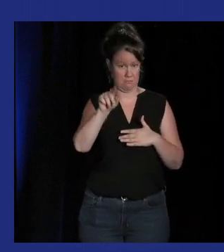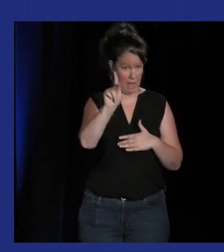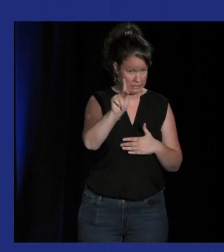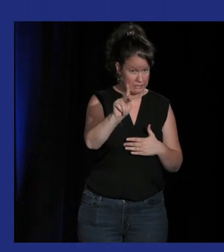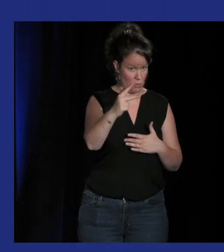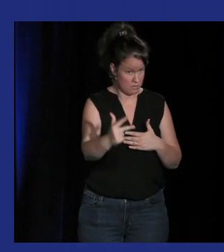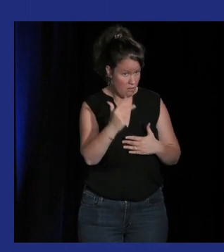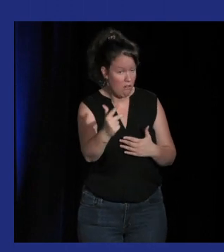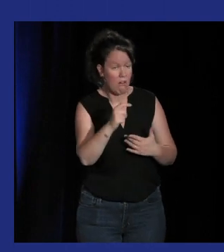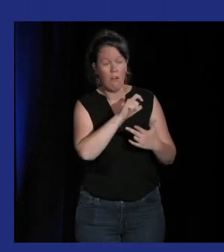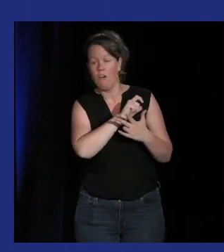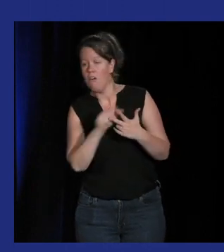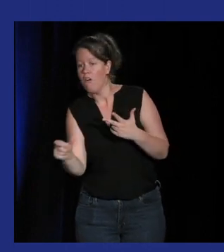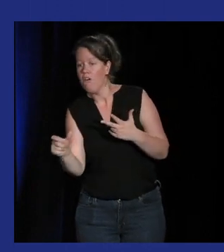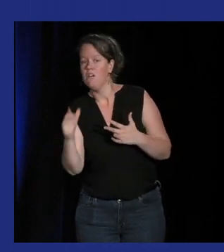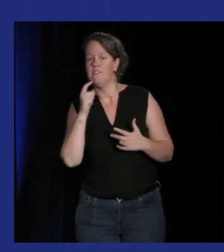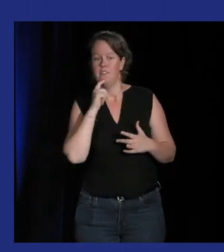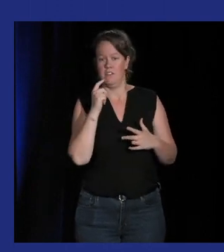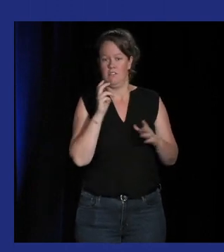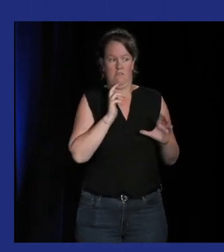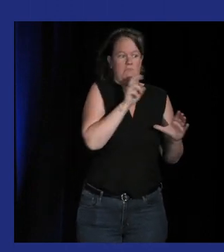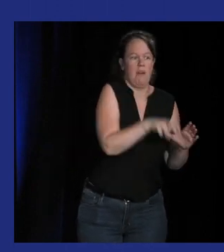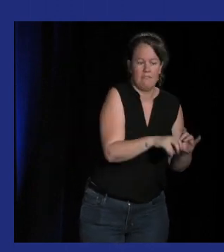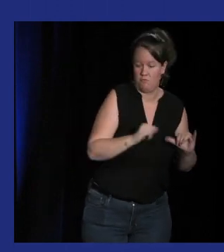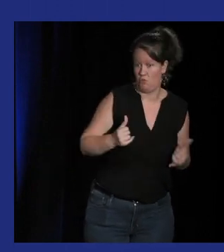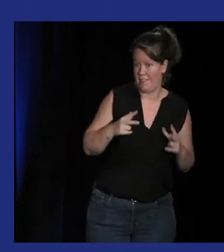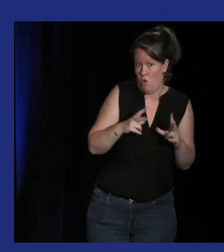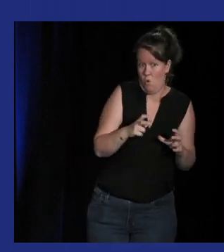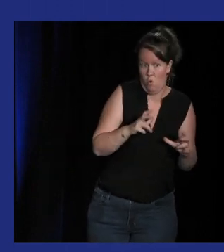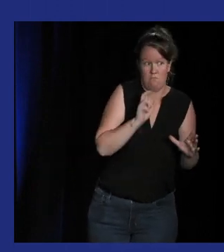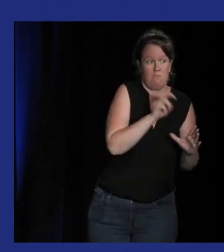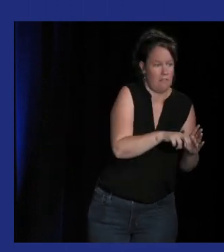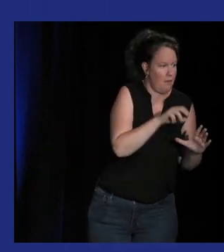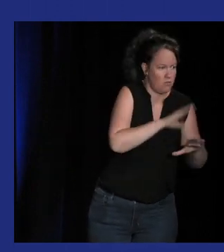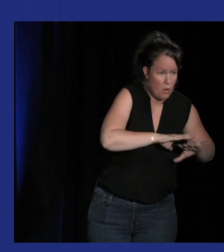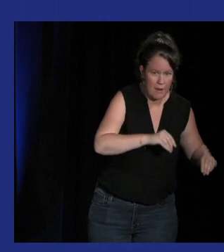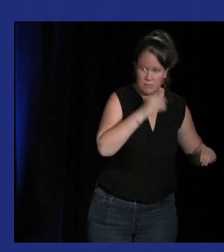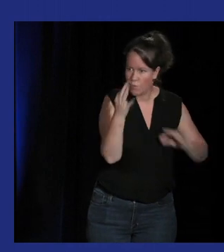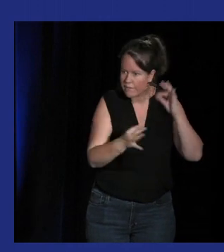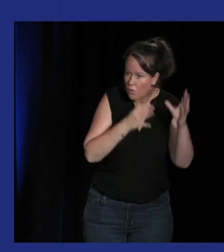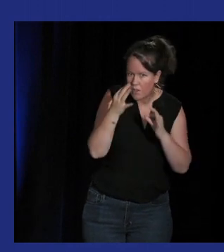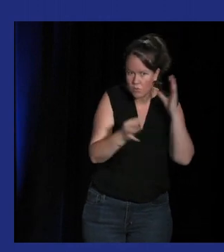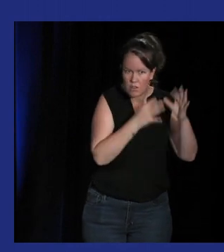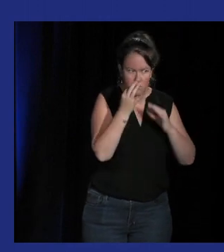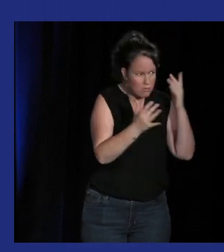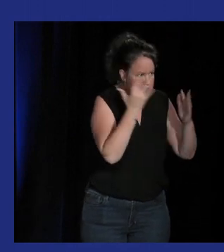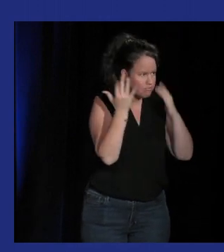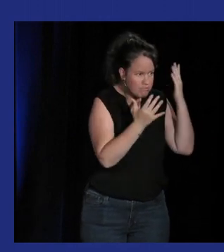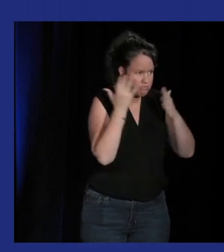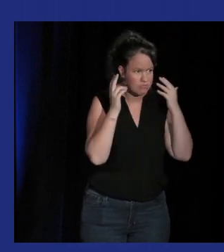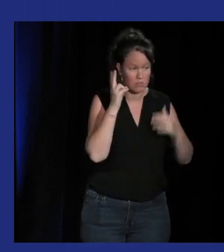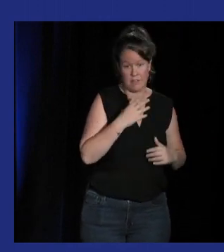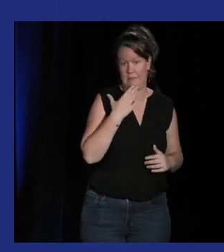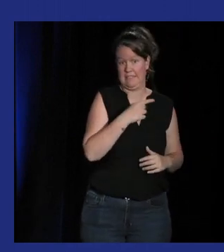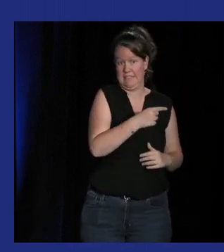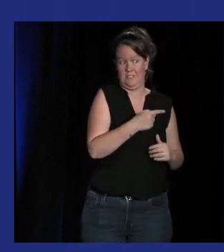dès que j'avais mis un pied dans le milieu c'était bon en fait j'ai j'ai beaucoup appris sur le tas et je suis vraiment de ces boîtes de m'avoir fait confiance à l'époque